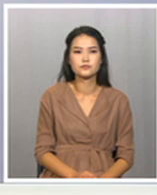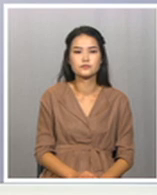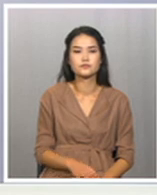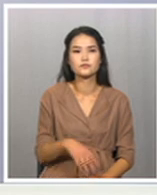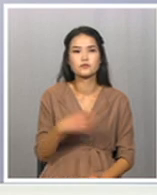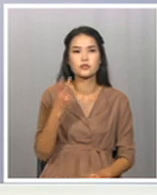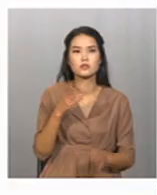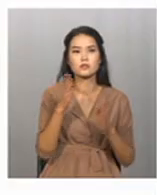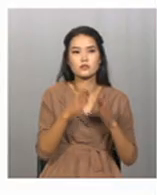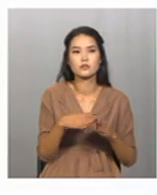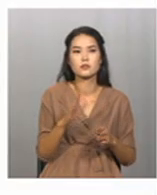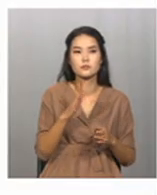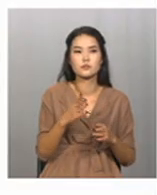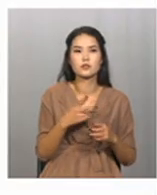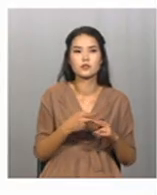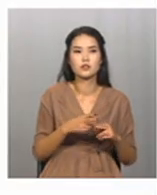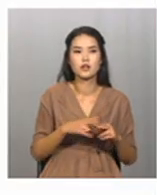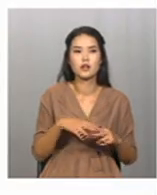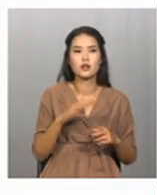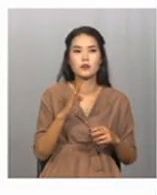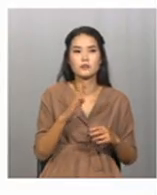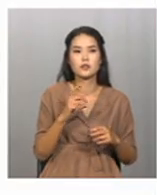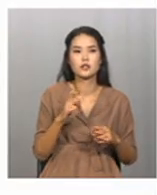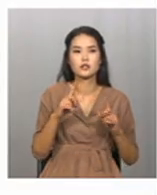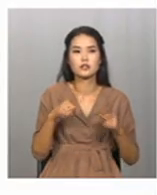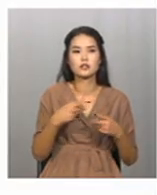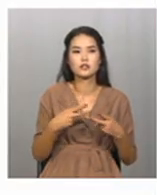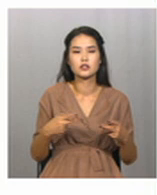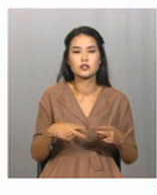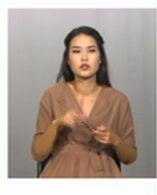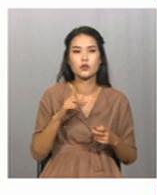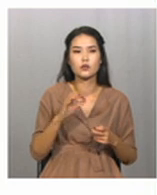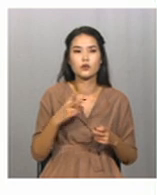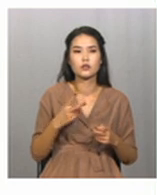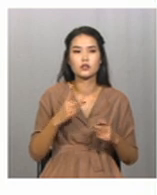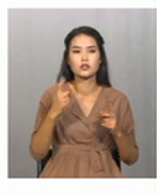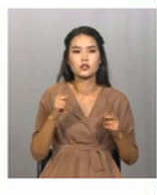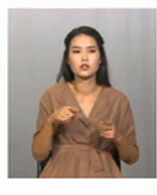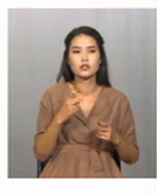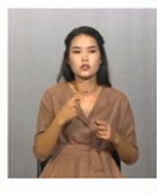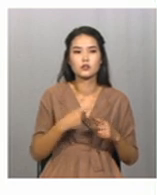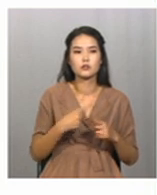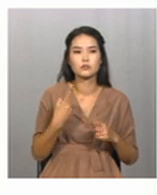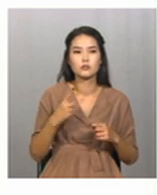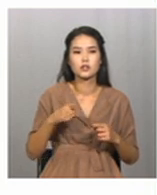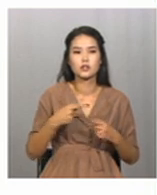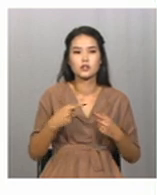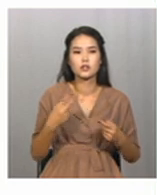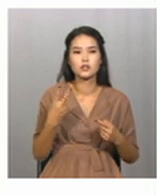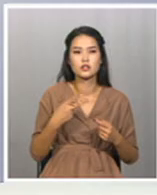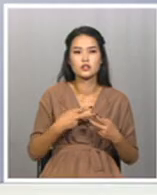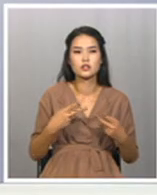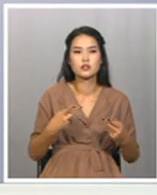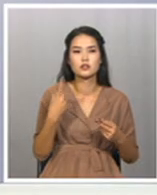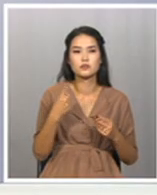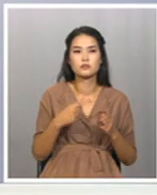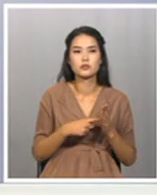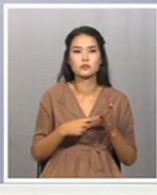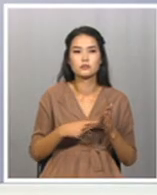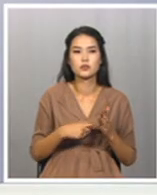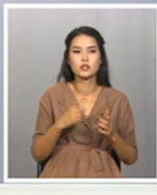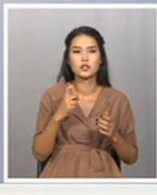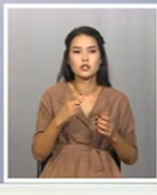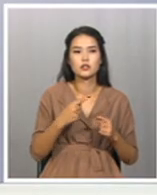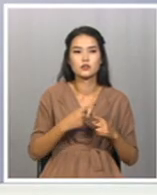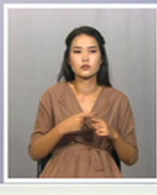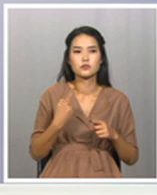Екінші, негізі 2 болатын x қосылған 1-дің логарифмі азайтылған 2-нің туындысы тең болады. Біріншісінің туындысы